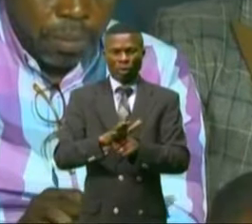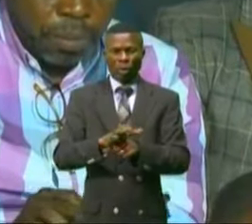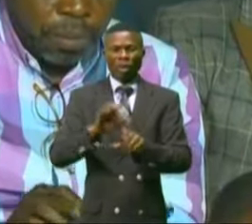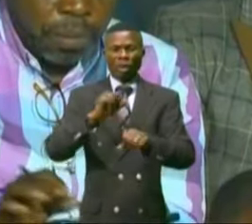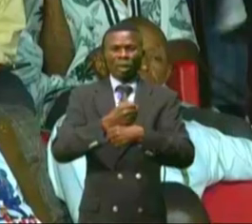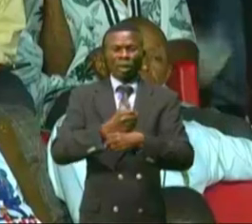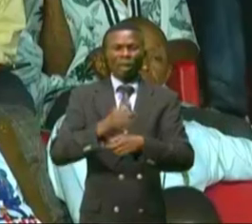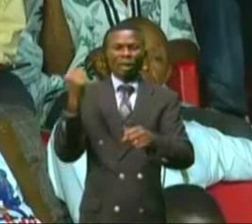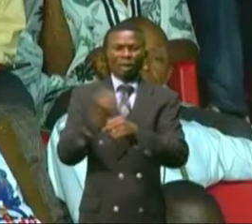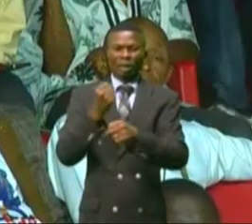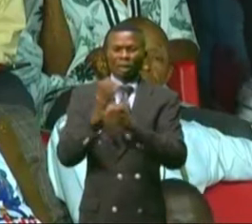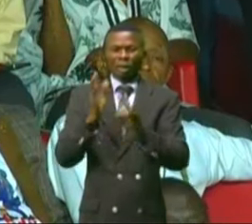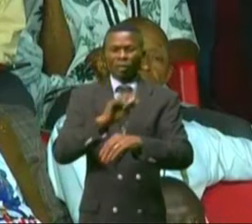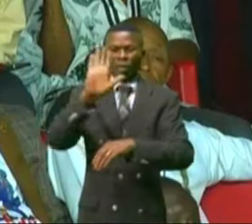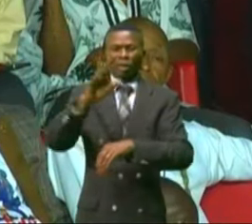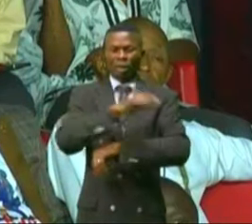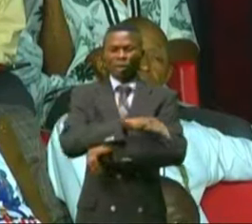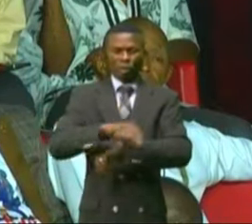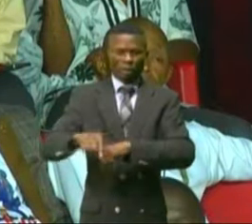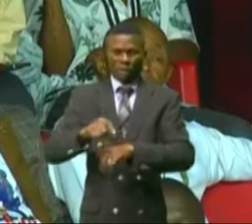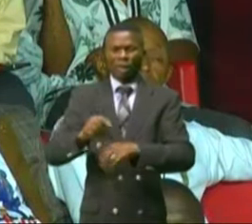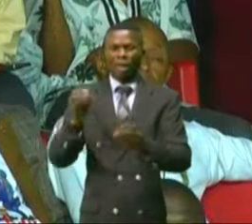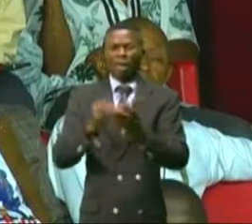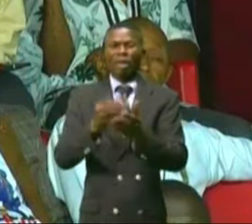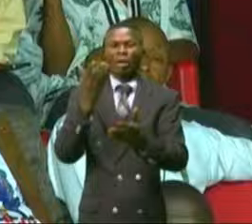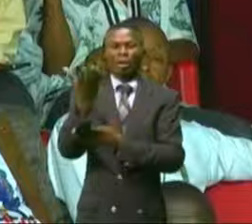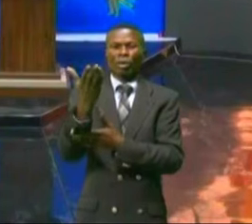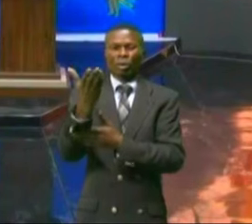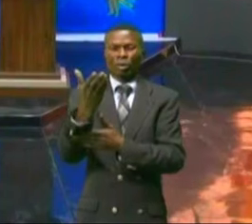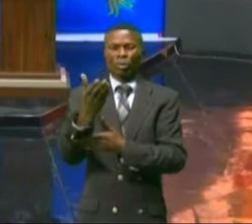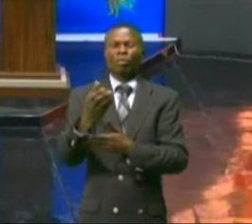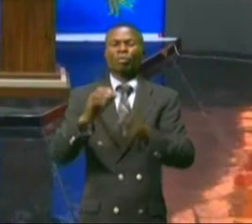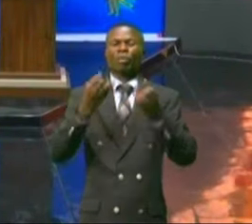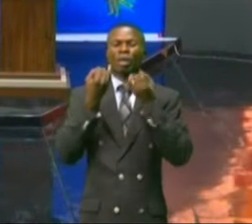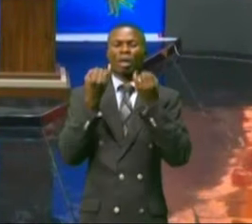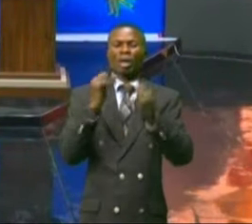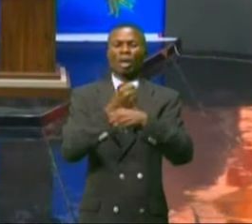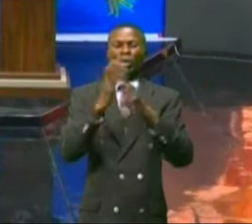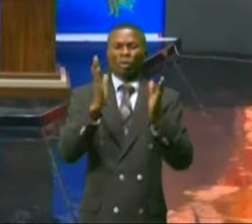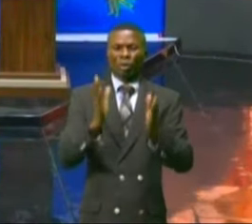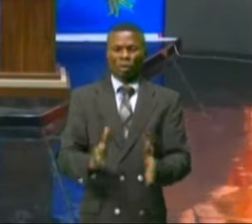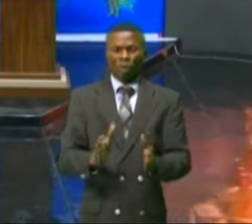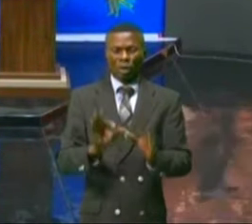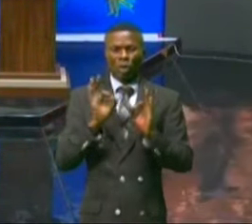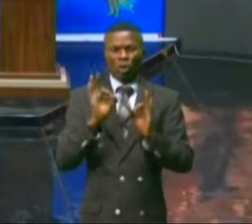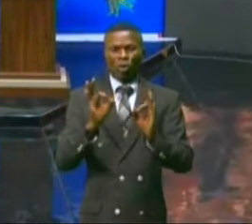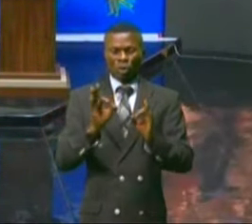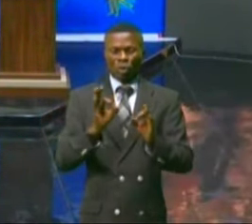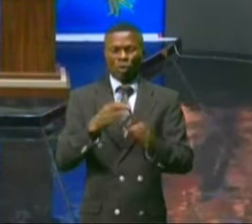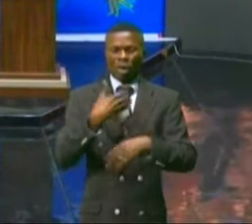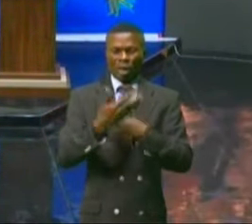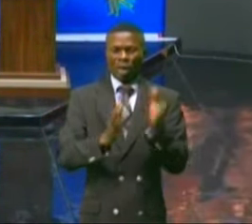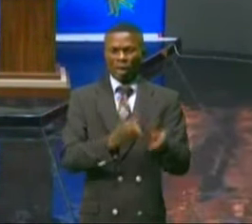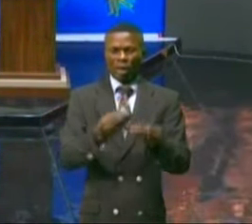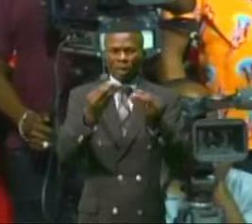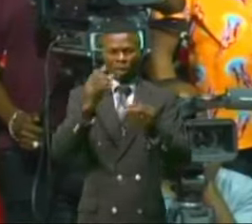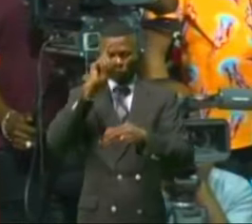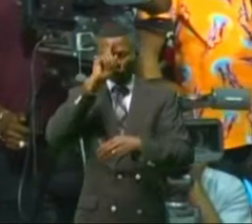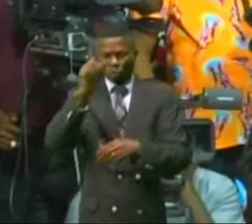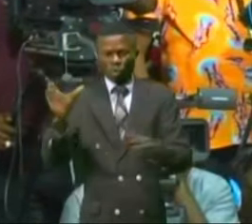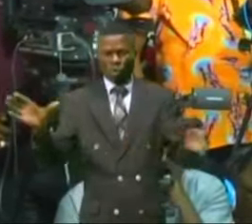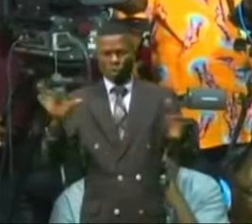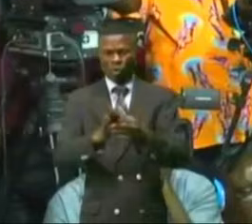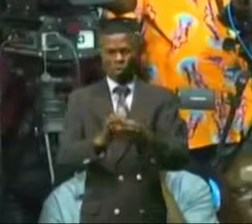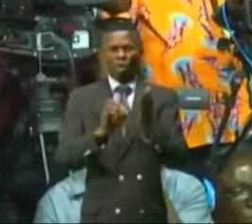création d'emplois par son ministère. Il a par ailleurs invité les inventeurs et les innovateurs à mettre à profit leur intelligence pour la